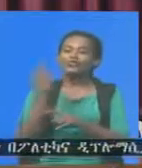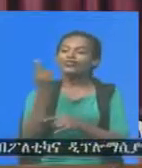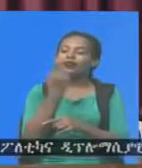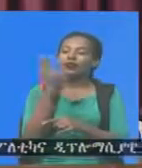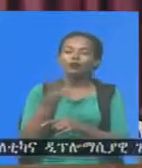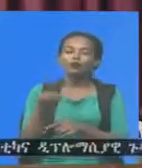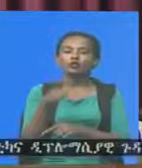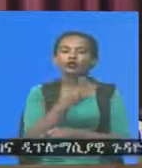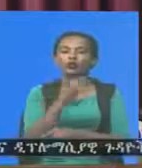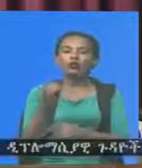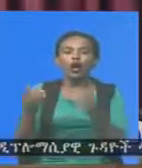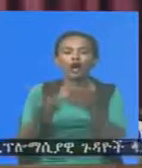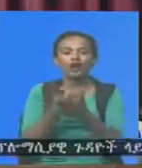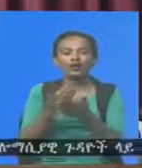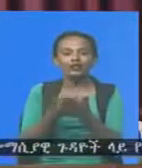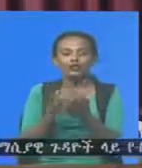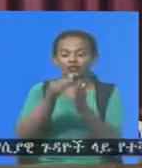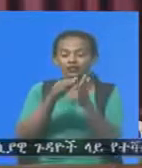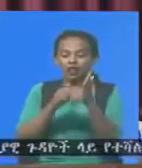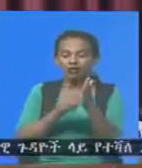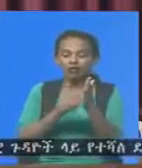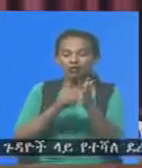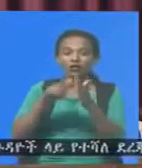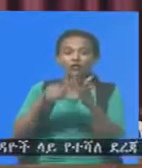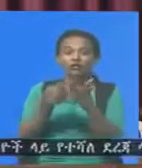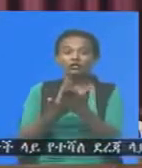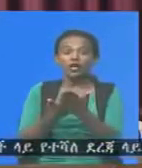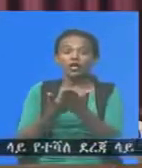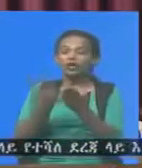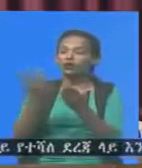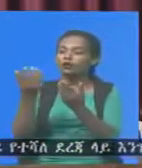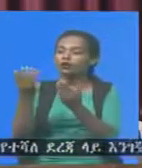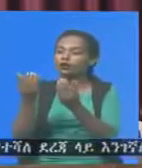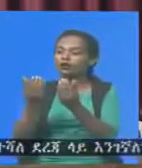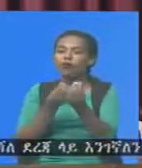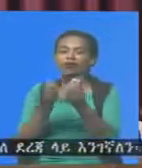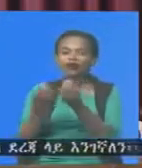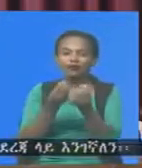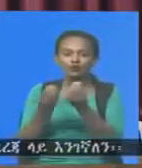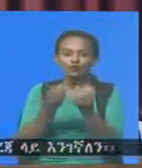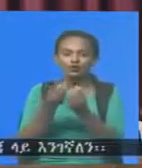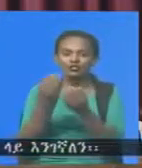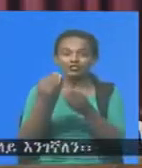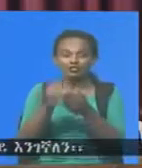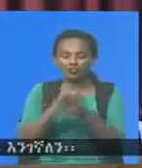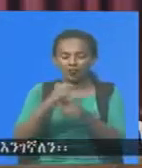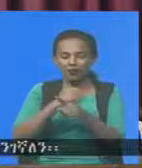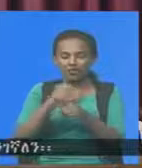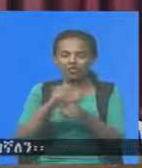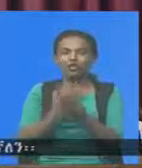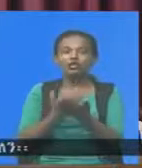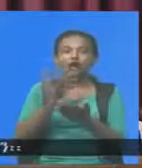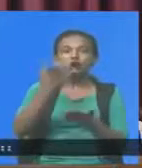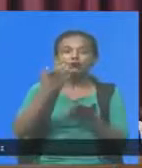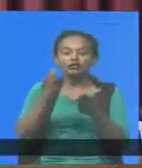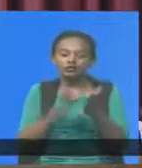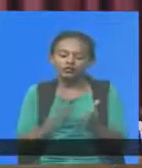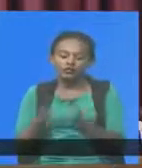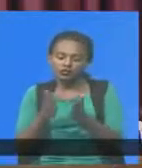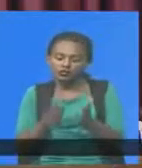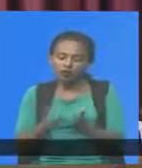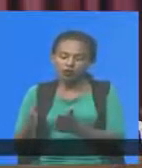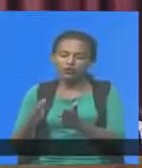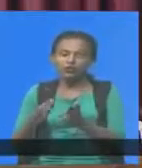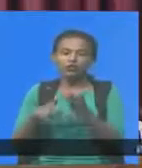እንዲሆኑና አዳዲስ ንግድ ስርዓት ለምሳሌ ስቶክ ማርኬት እንድንለማመድ እድል ይከፍታል። የሀብት ድልድላው ኤፊሽንት